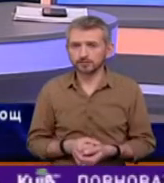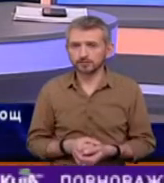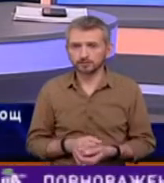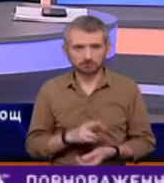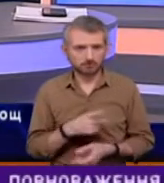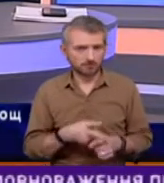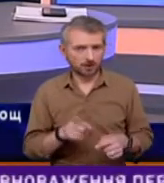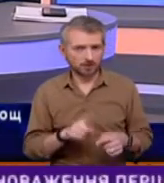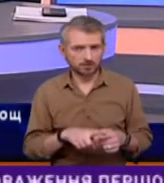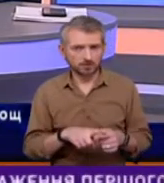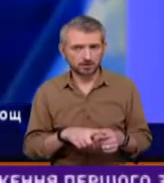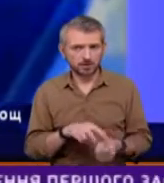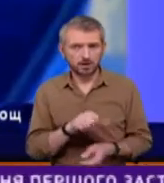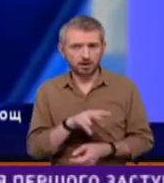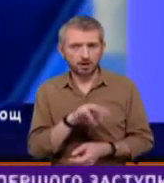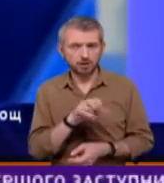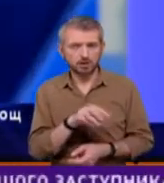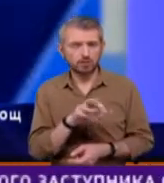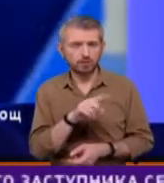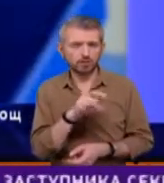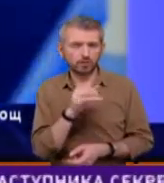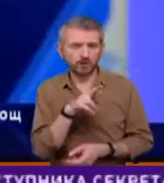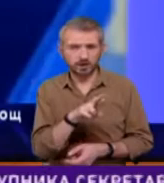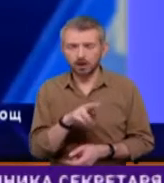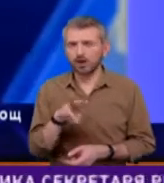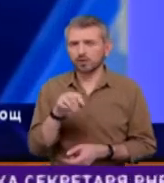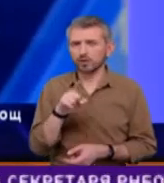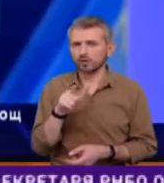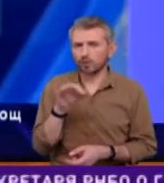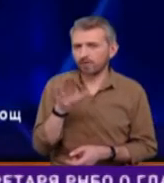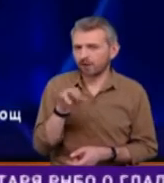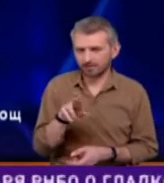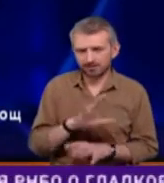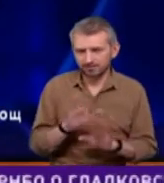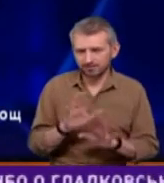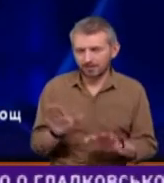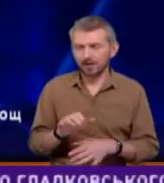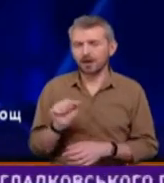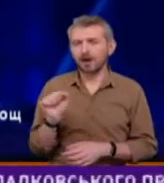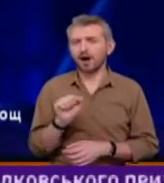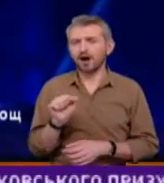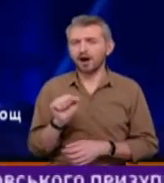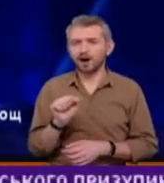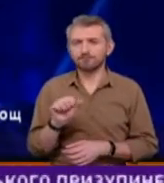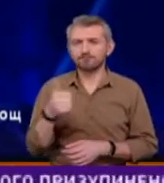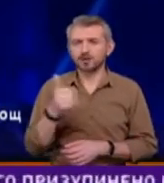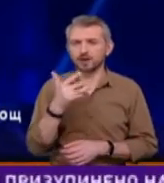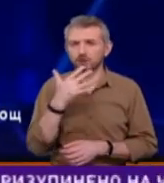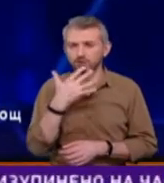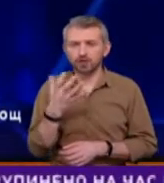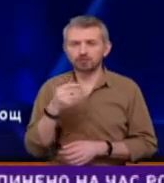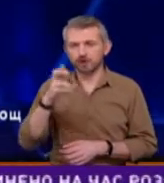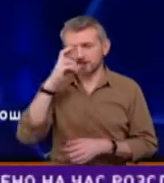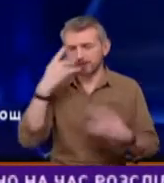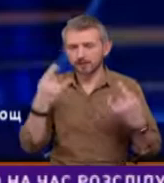було конкурсу. Згідно, не Альона Мазгаває, перепрошую, не Альона Мазгаває, а перший національний, ще